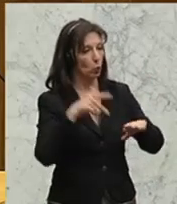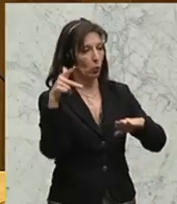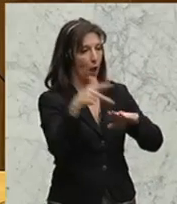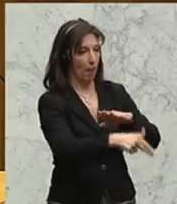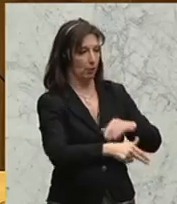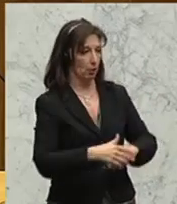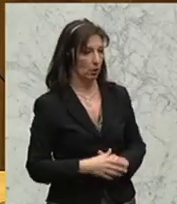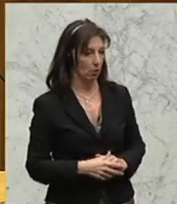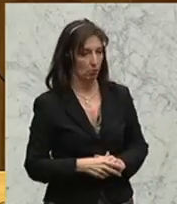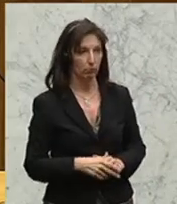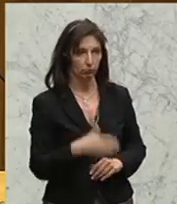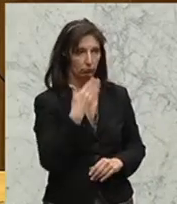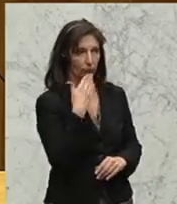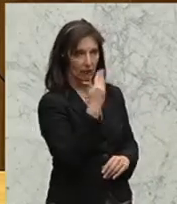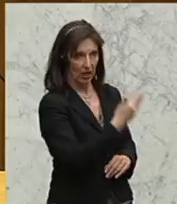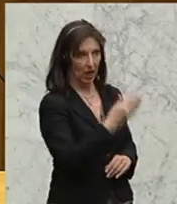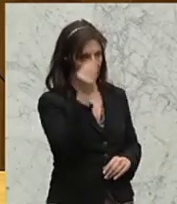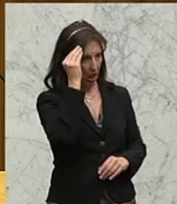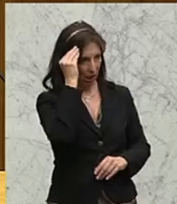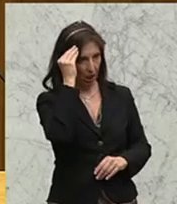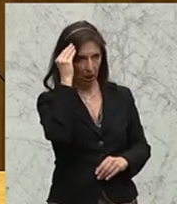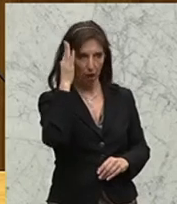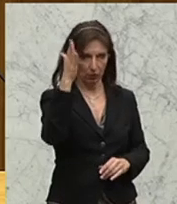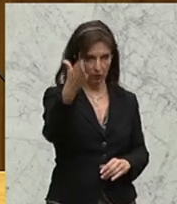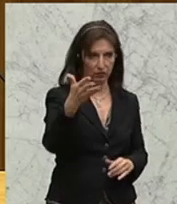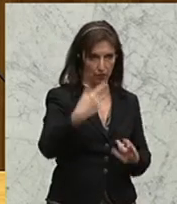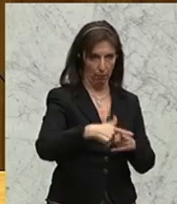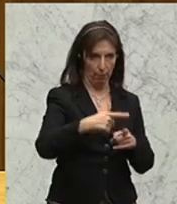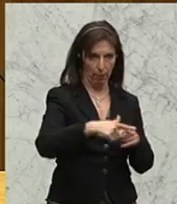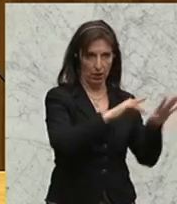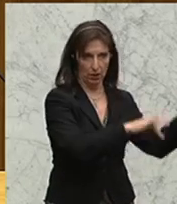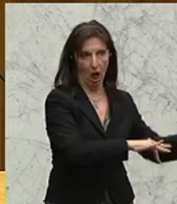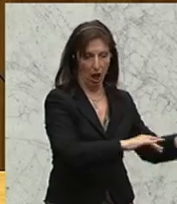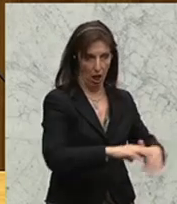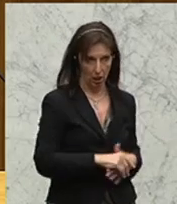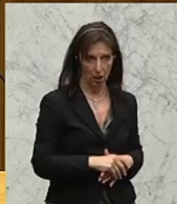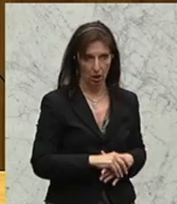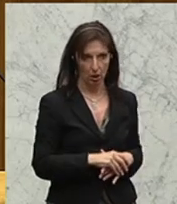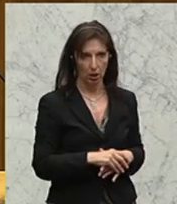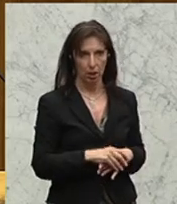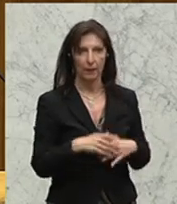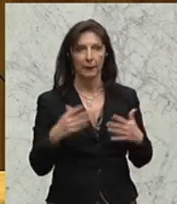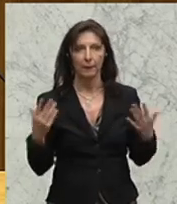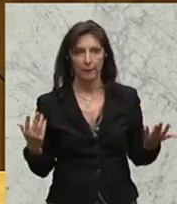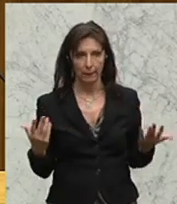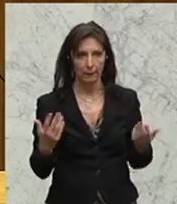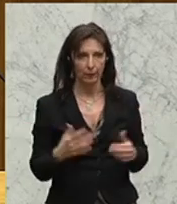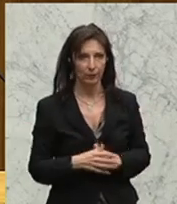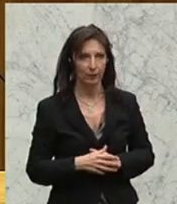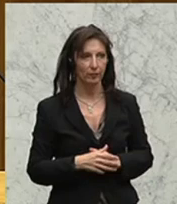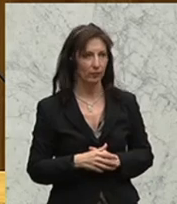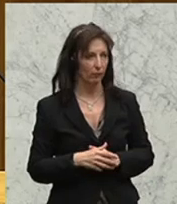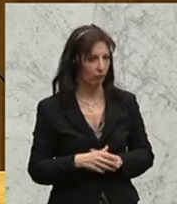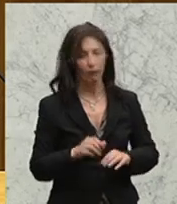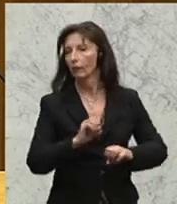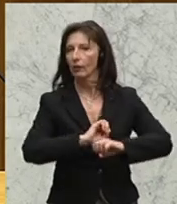Danke. Er wird, glaube ich, in Kürze dann vorliegen. Jedenfalls ist hier